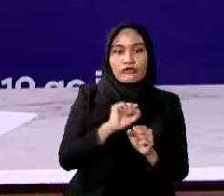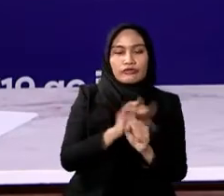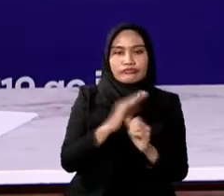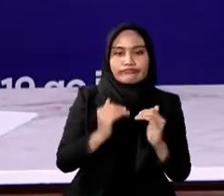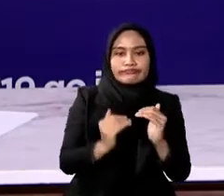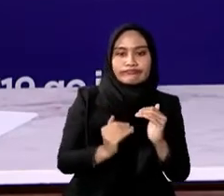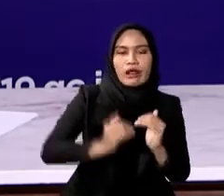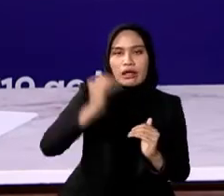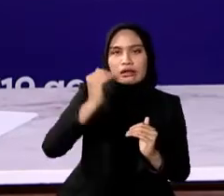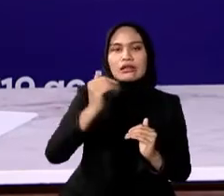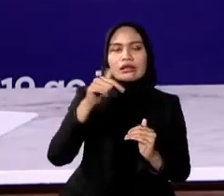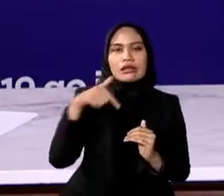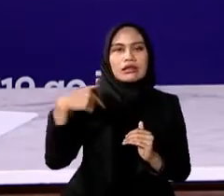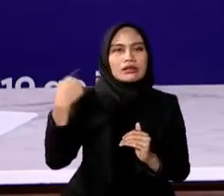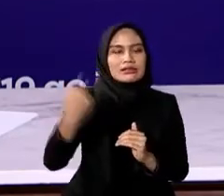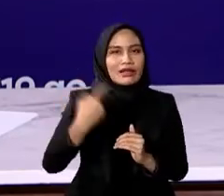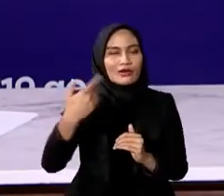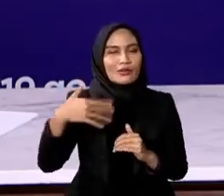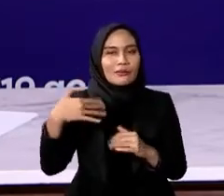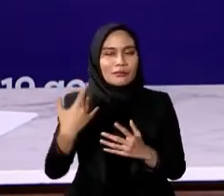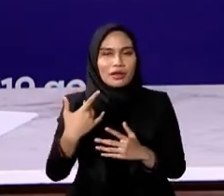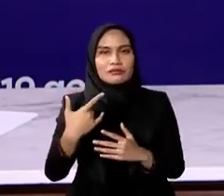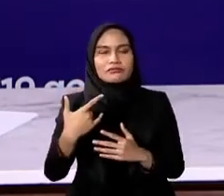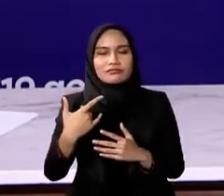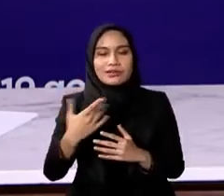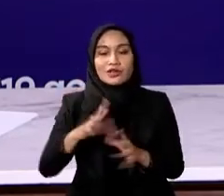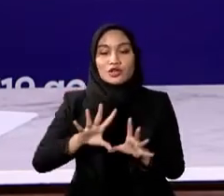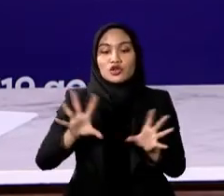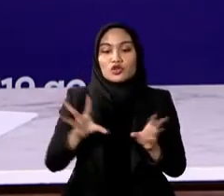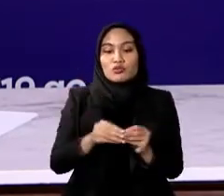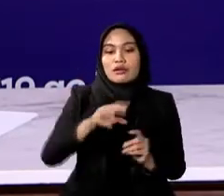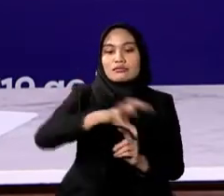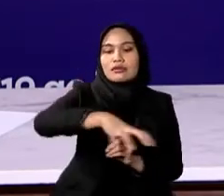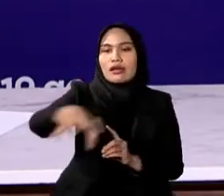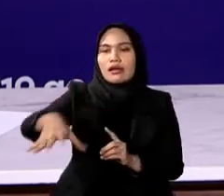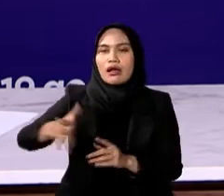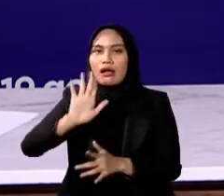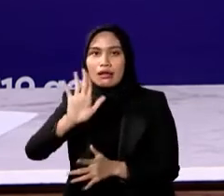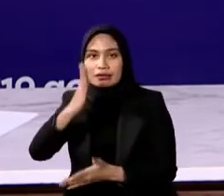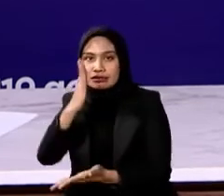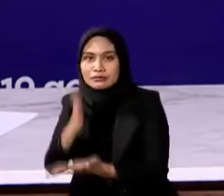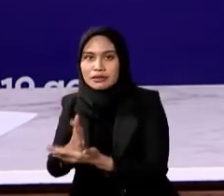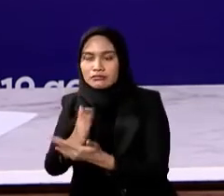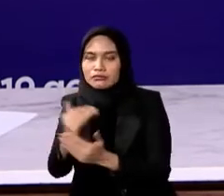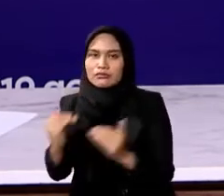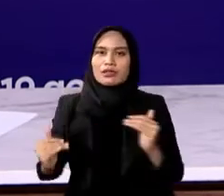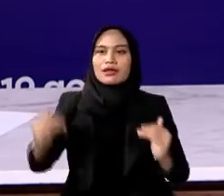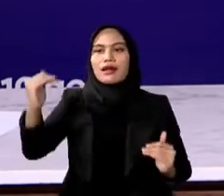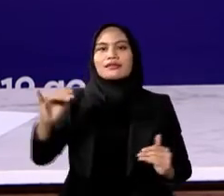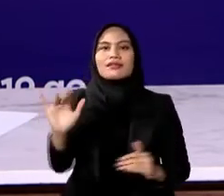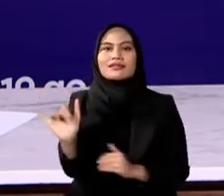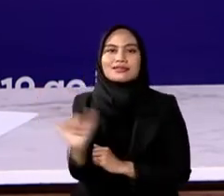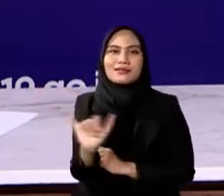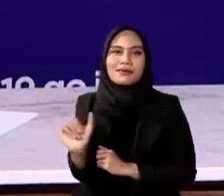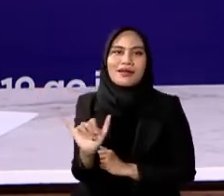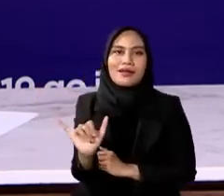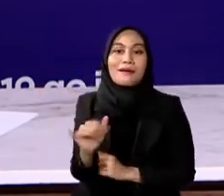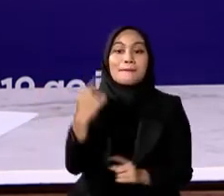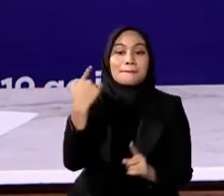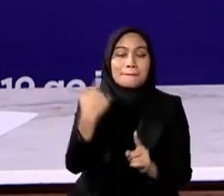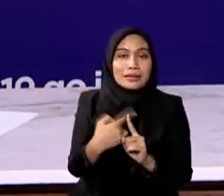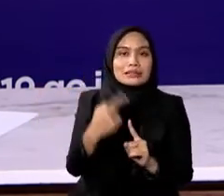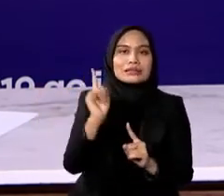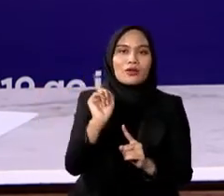oleh kenaikan persen daerah yang tidak patuh protokol kesehatan dan selalu berawal dari event libur